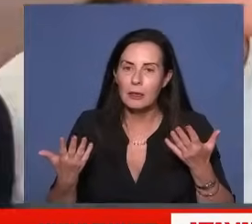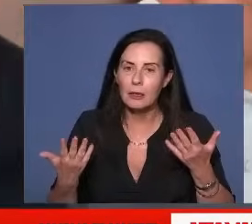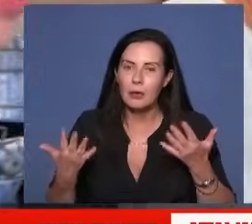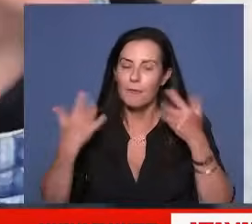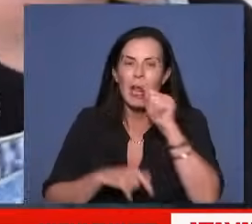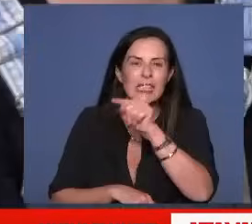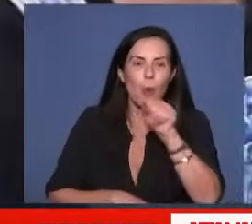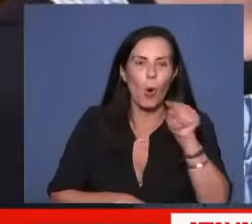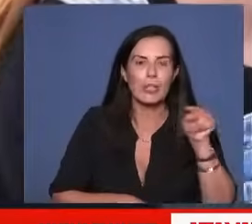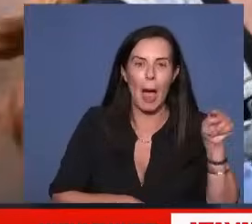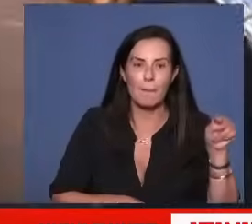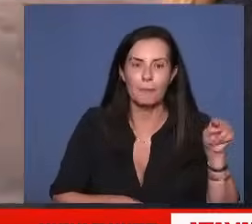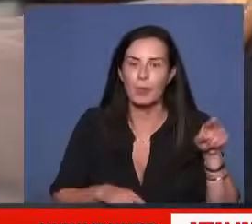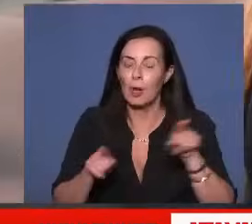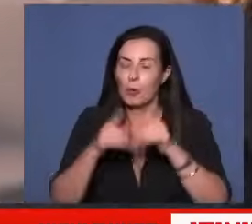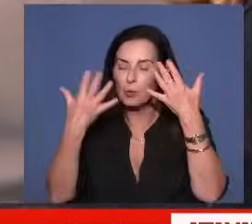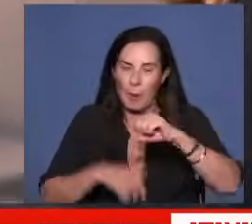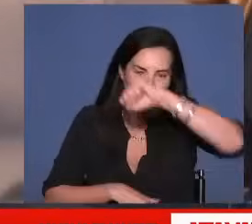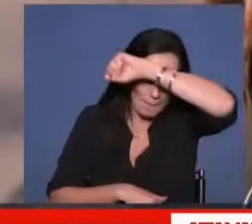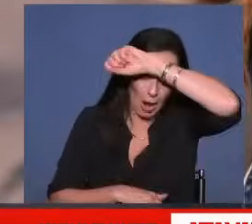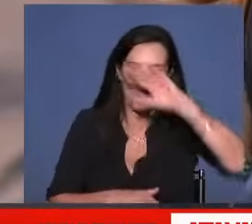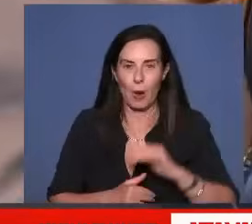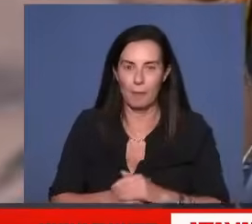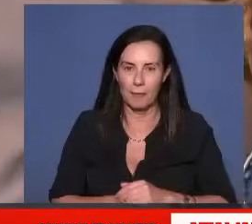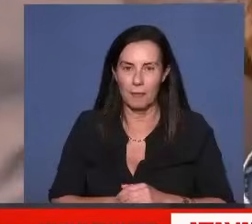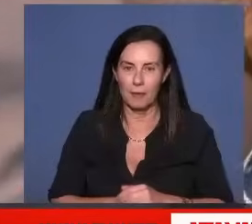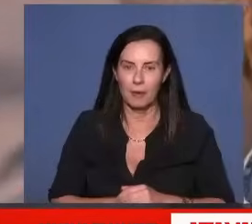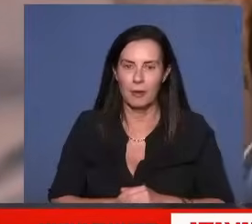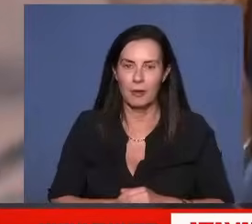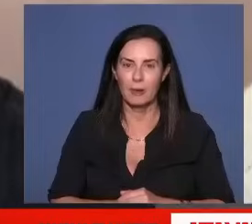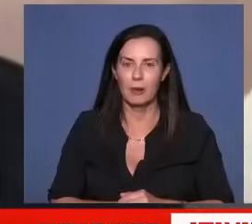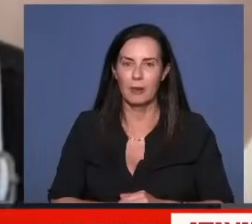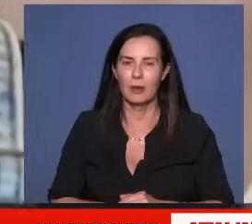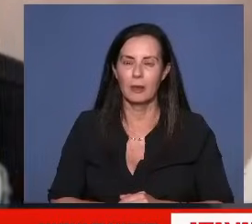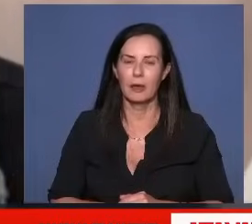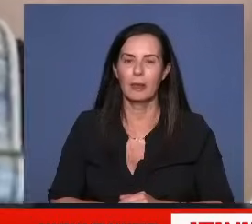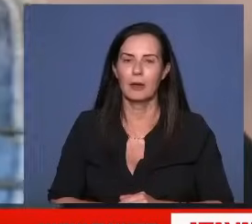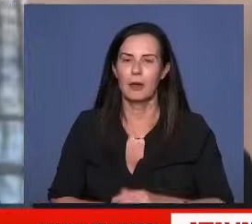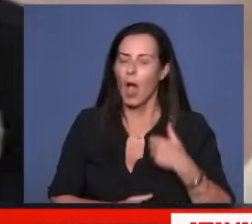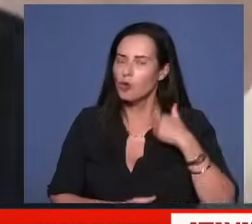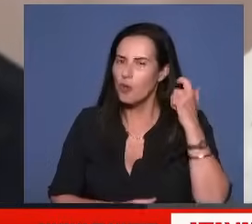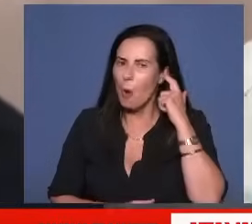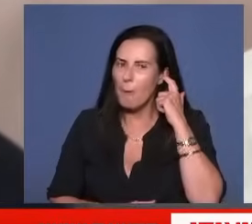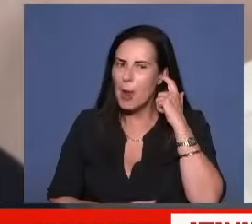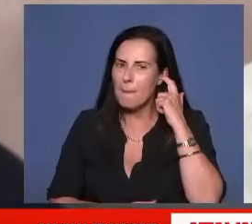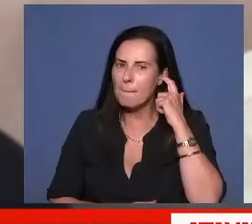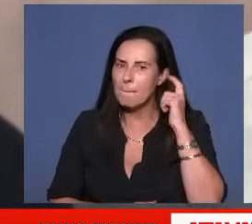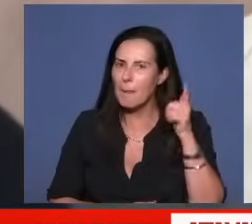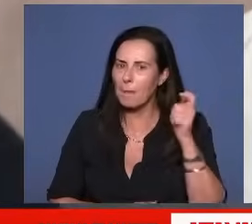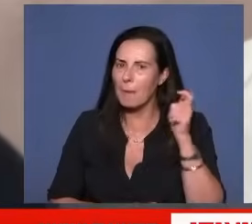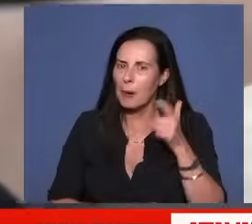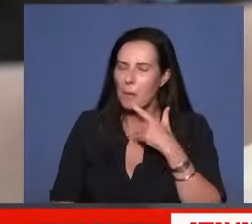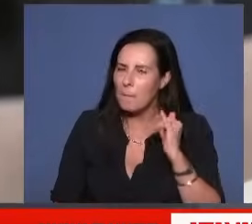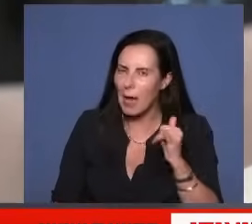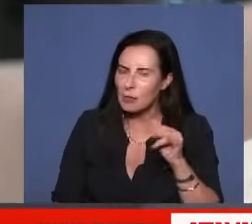לספור אותם, כמו שסופרים במחבואים. בסדר? אתם שומעים? פק, פק, פק, פק, פק. אמרנו, מה זה הדבר